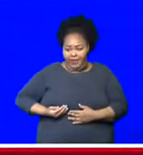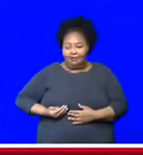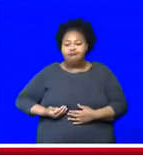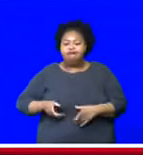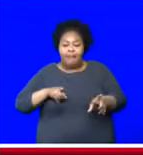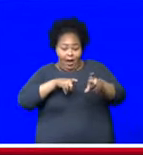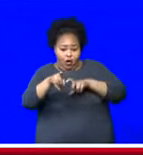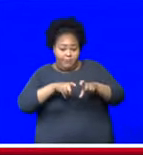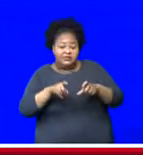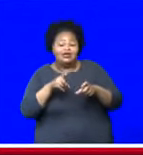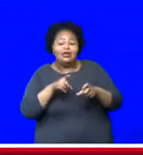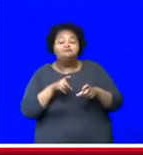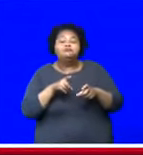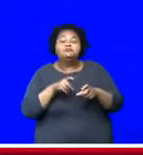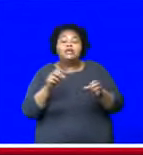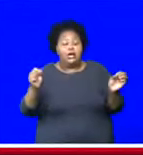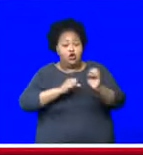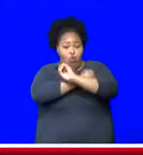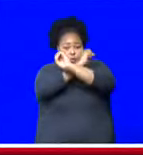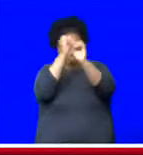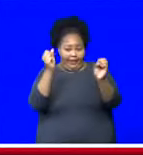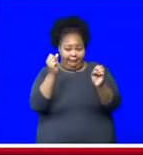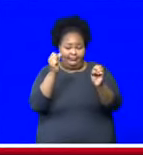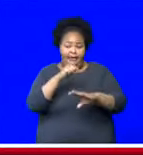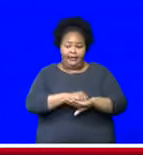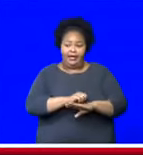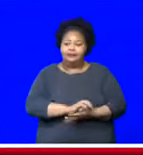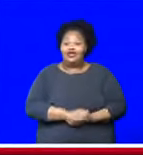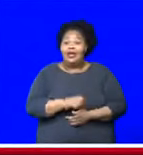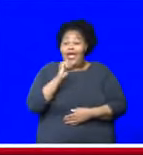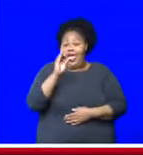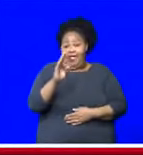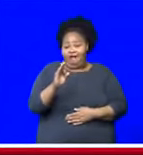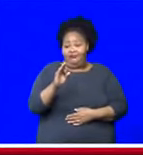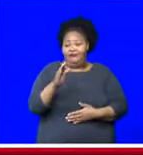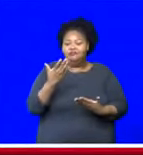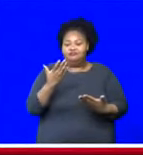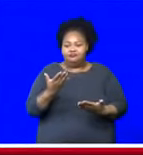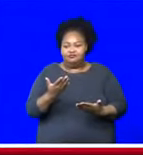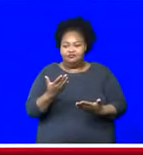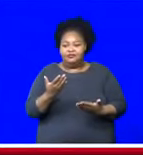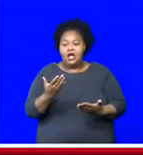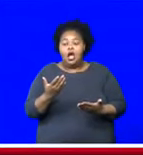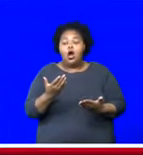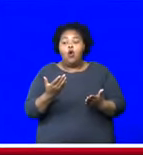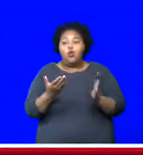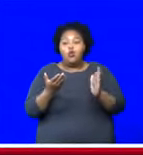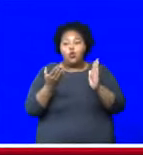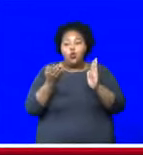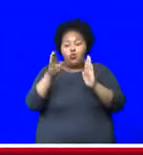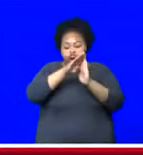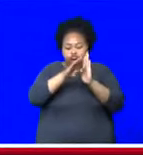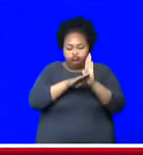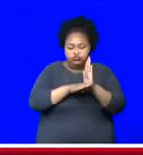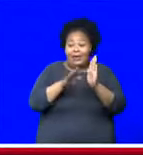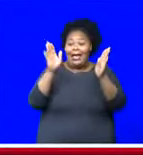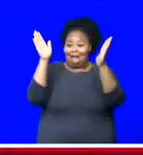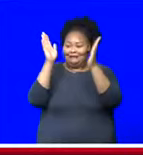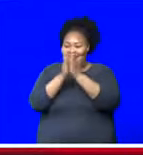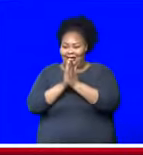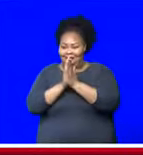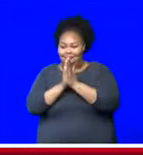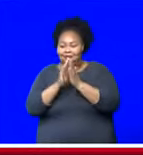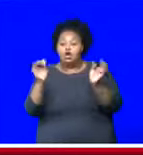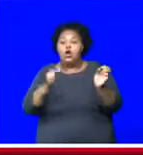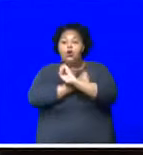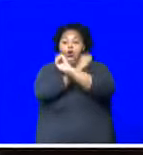ke sebayawina nawo cutzeleni impela waphuma kwaba ku-top 10 uyakhona bese uthola lawo